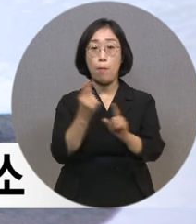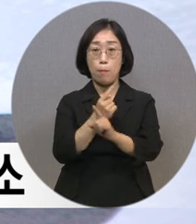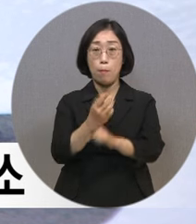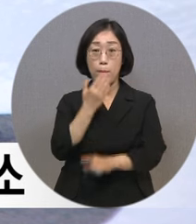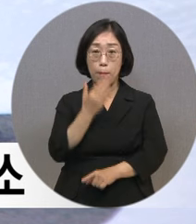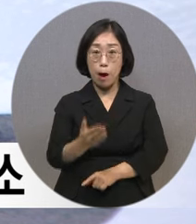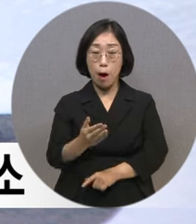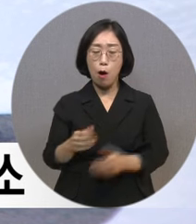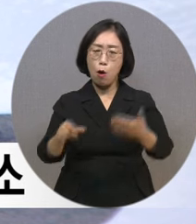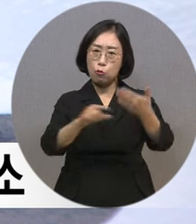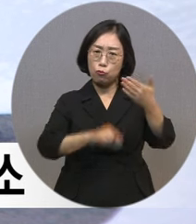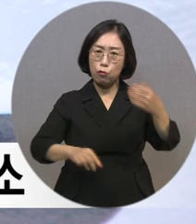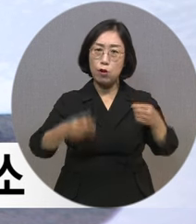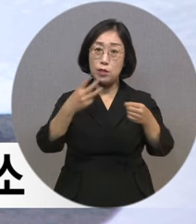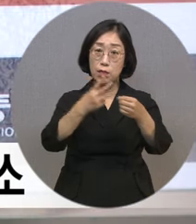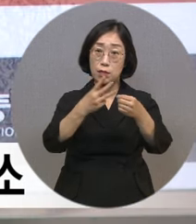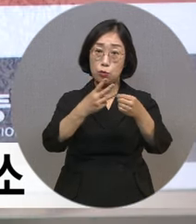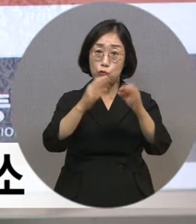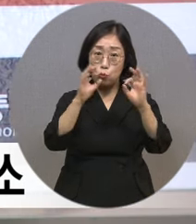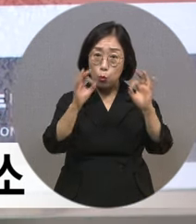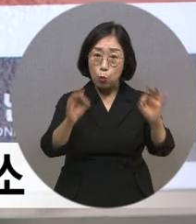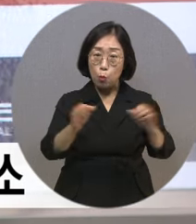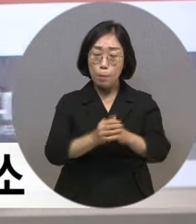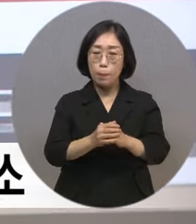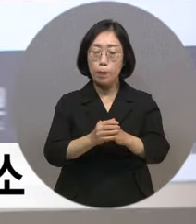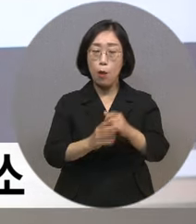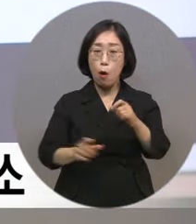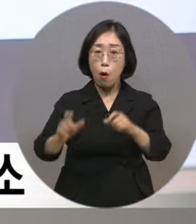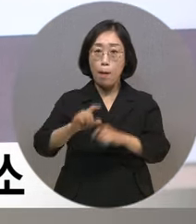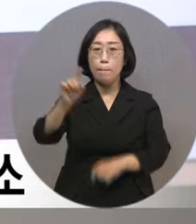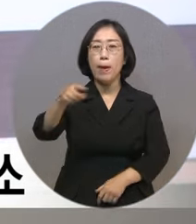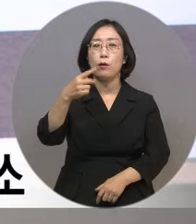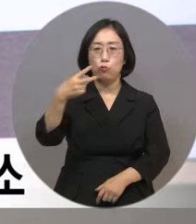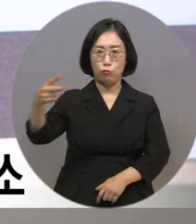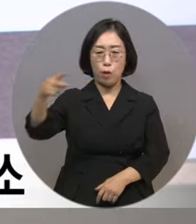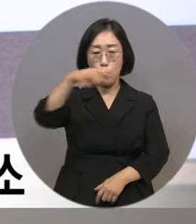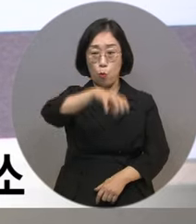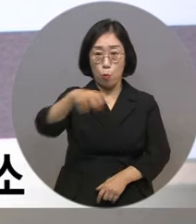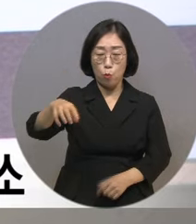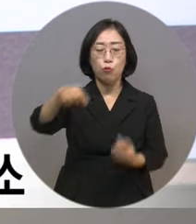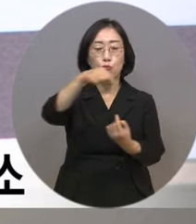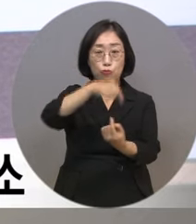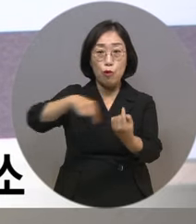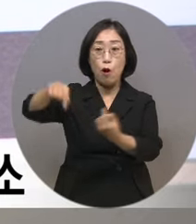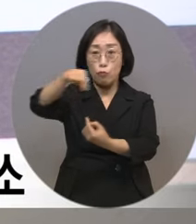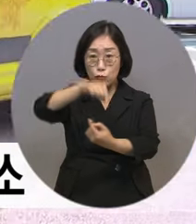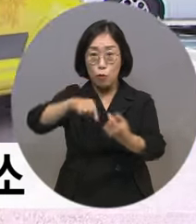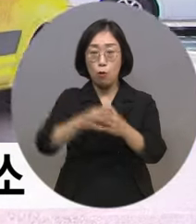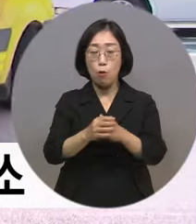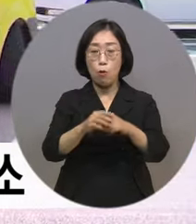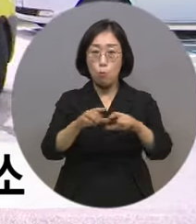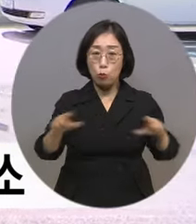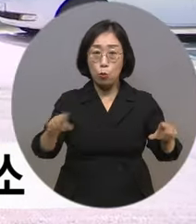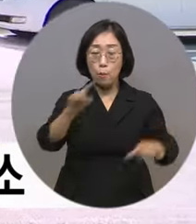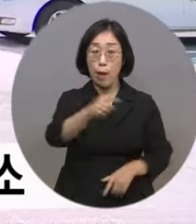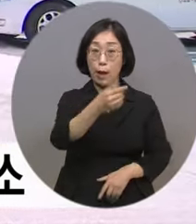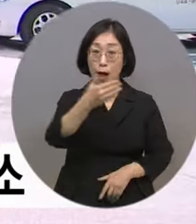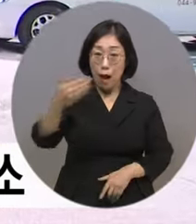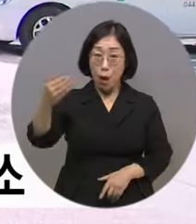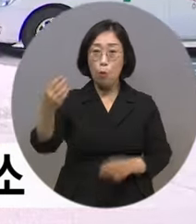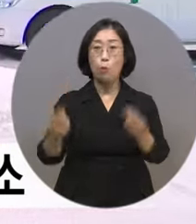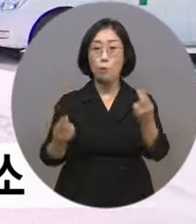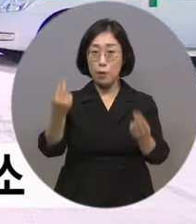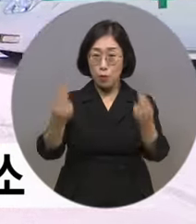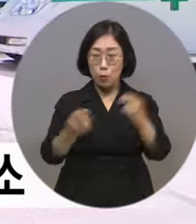9월 셋째 주 평균인 10개 소보다 한 개소만은 102개 소이고 평상시 평균 10개소였던 것에